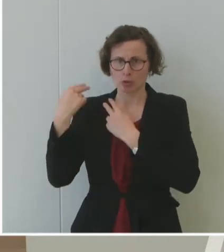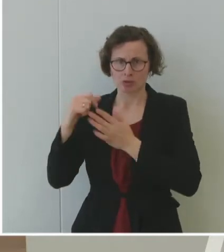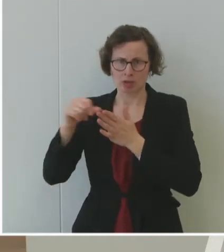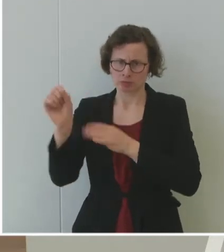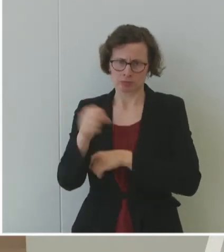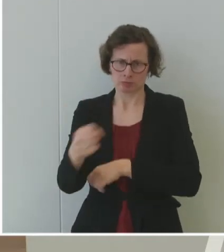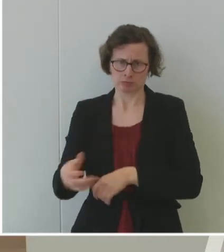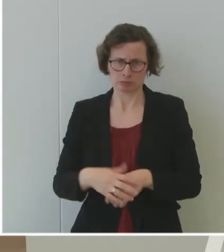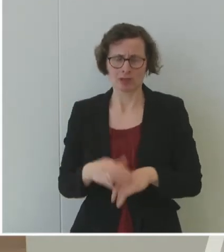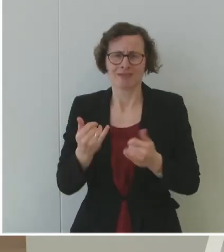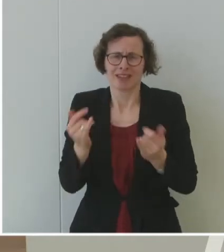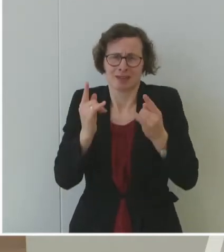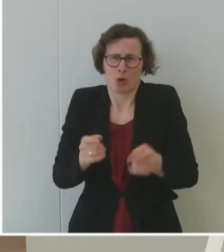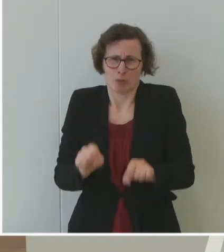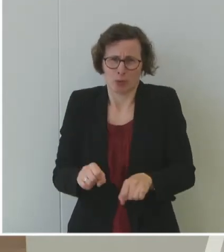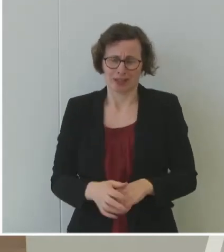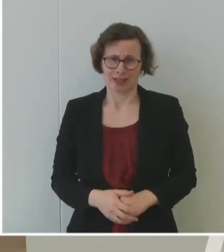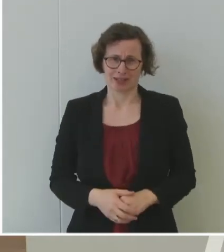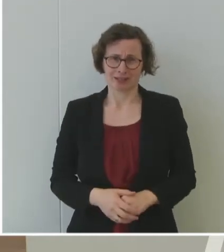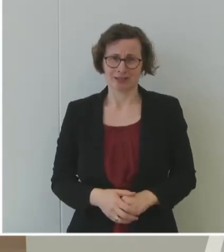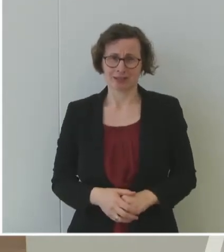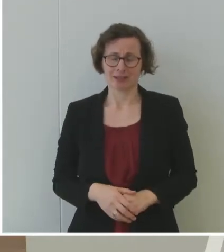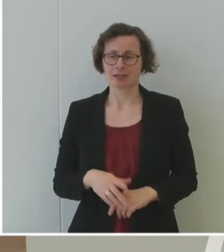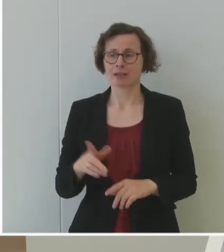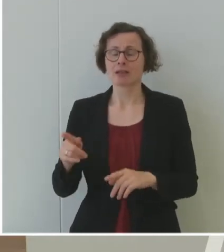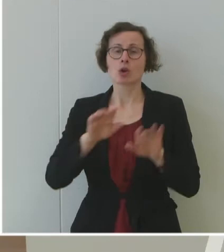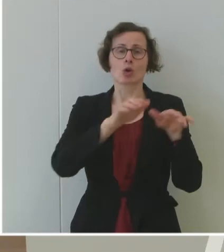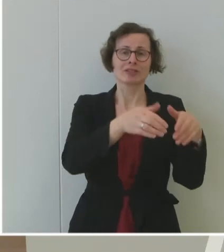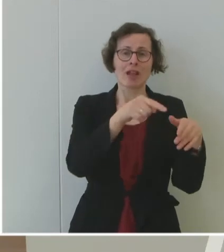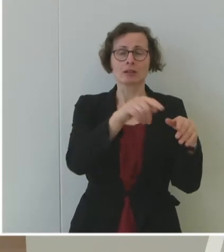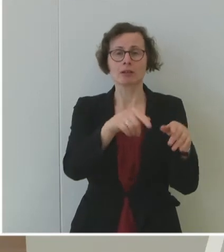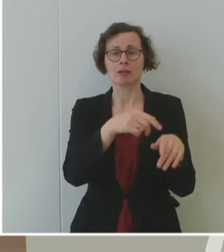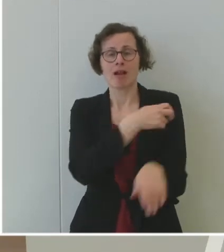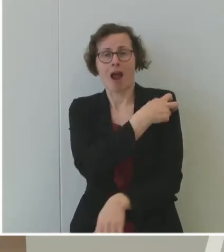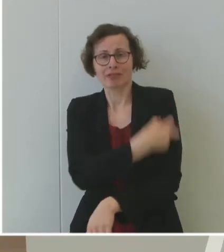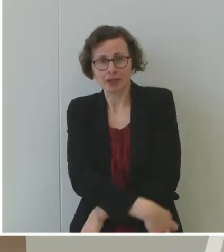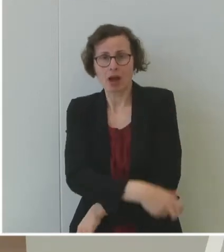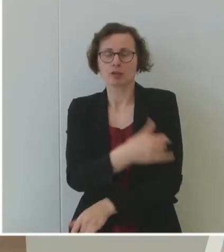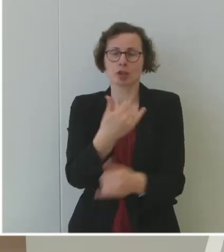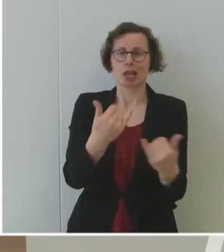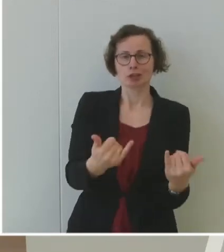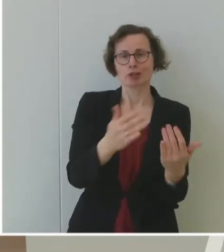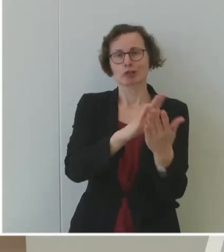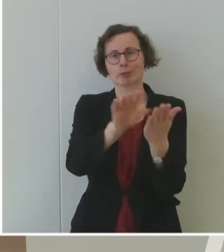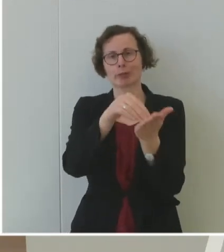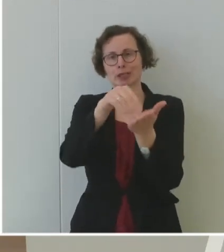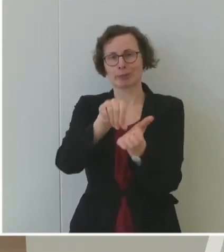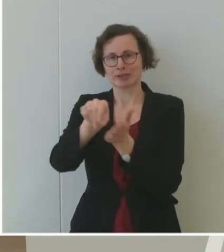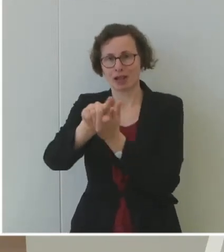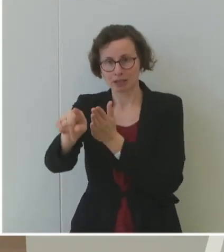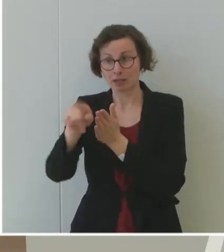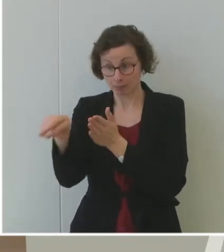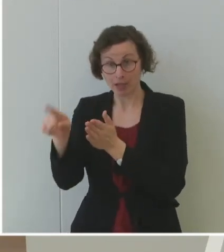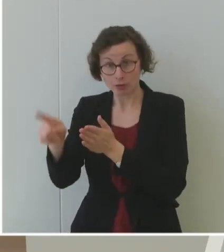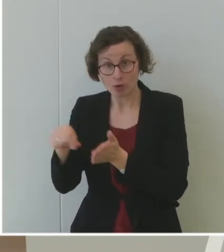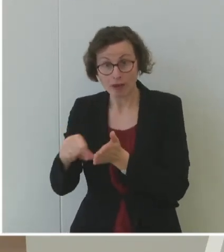begleichen. Wie soll das denn funktionieren? Konzerne wie Adidas machen sich hier jetzt einen dicken Lenz. Er muss aber de facto